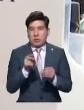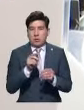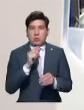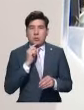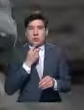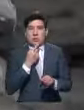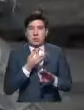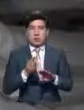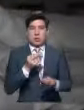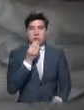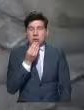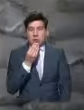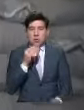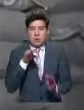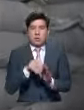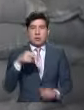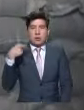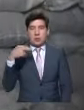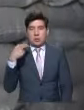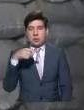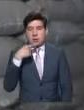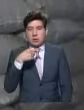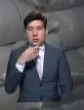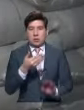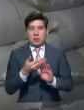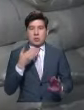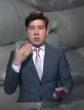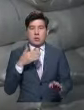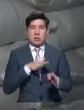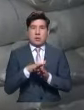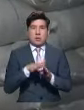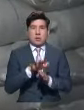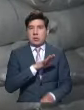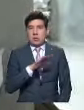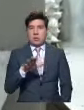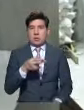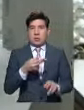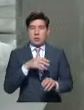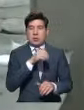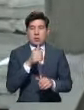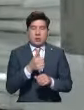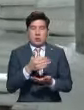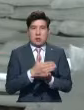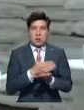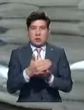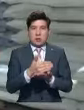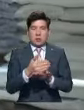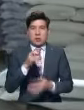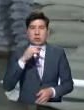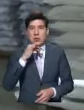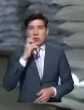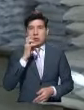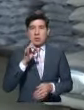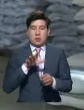тамақ өнеркәсібі қауымдастығы президентінің айтуынша, былтыр жоспар толық жүзеге аспаған. Оған басты себеп шетелден келетін сұр импорттың нарықты